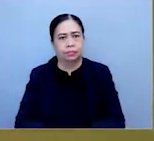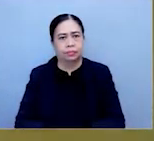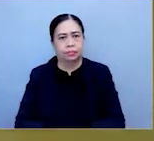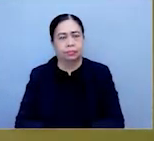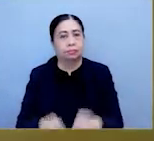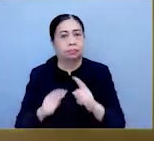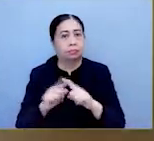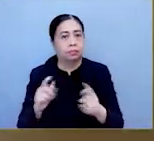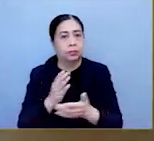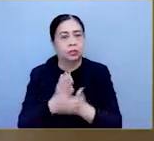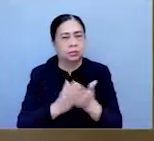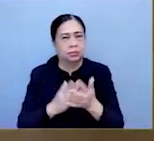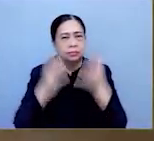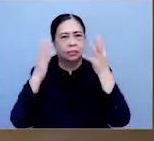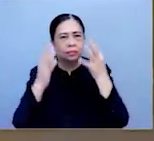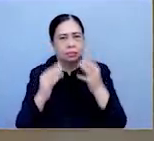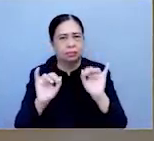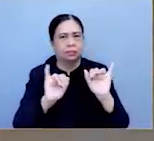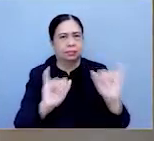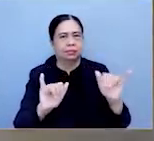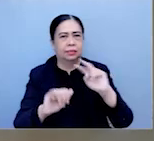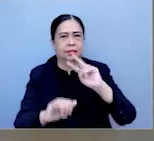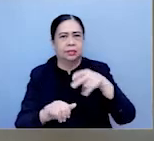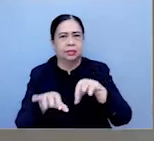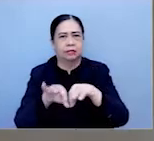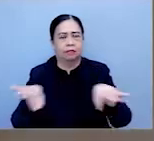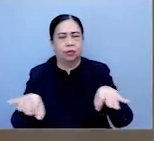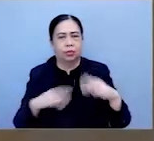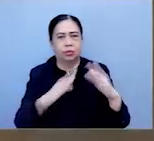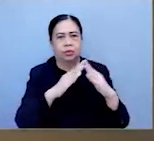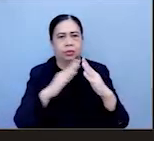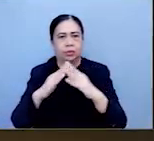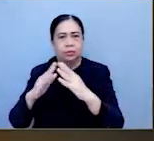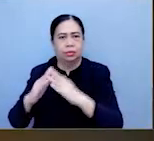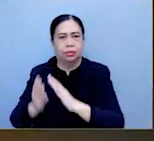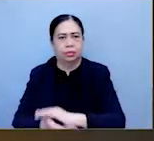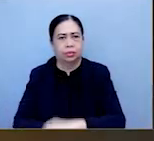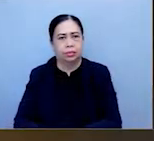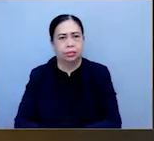Pero ang iba minabuting manatili sa ikalawang palapag ng kanilang bahay.